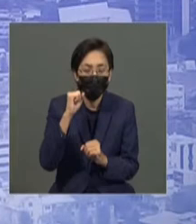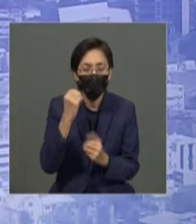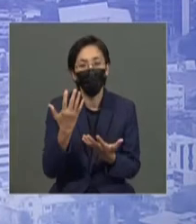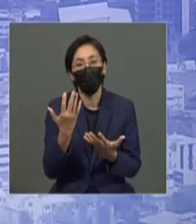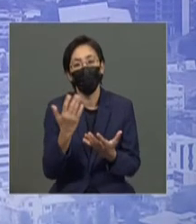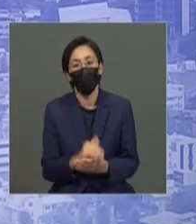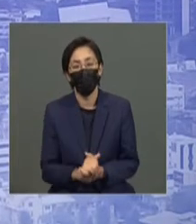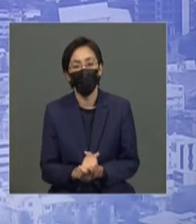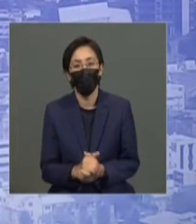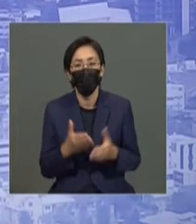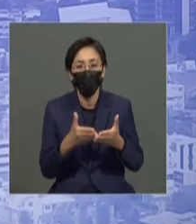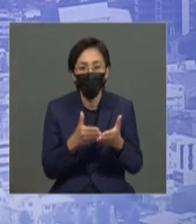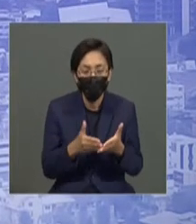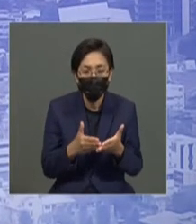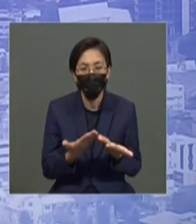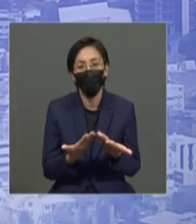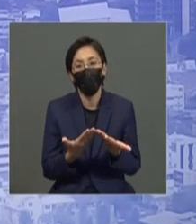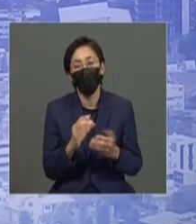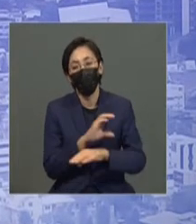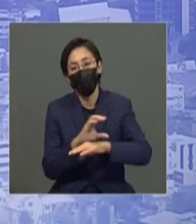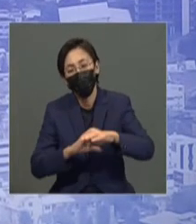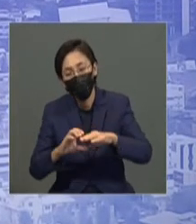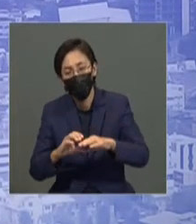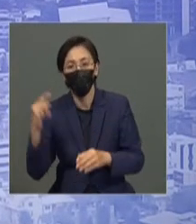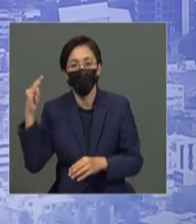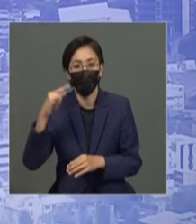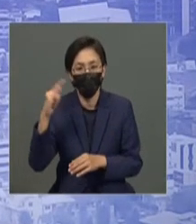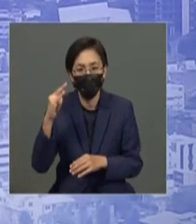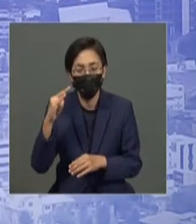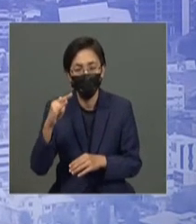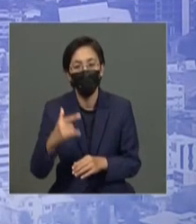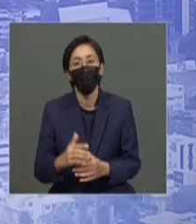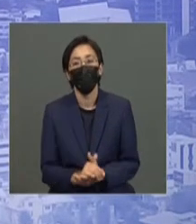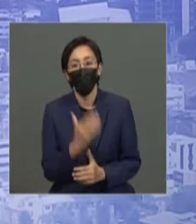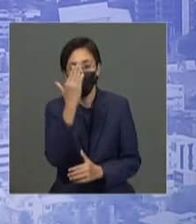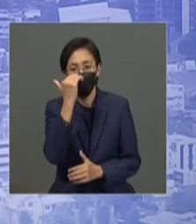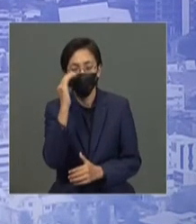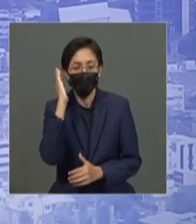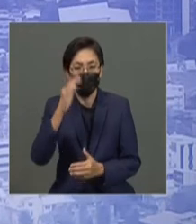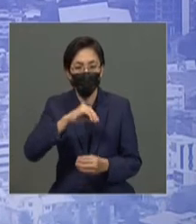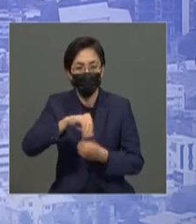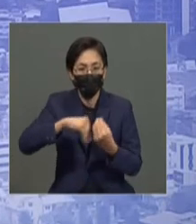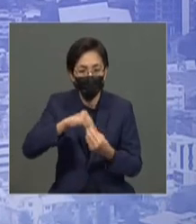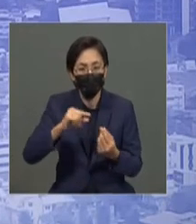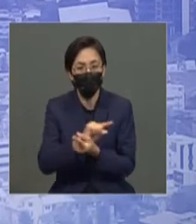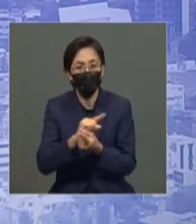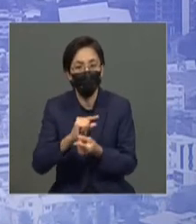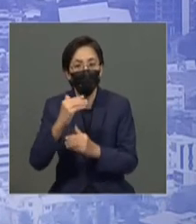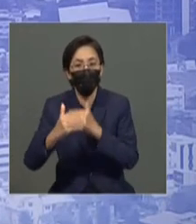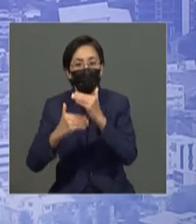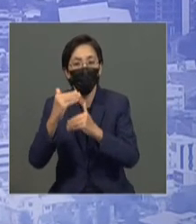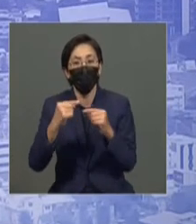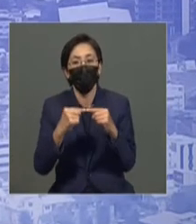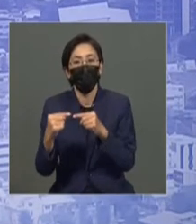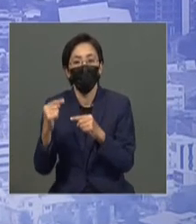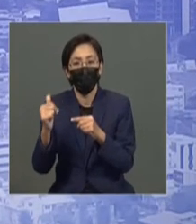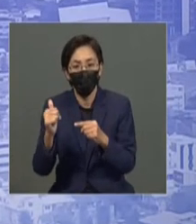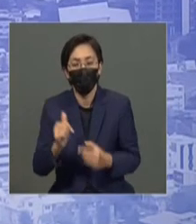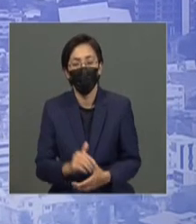ไม่ว่าจะเป็นเรือรถเครื่องบินทั้งนี้ก็เพื่อการขับเคลื่อนเศรษฐกิจและสังคมนะคะเพราะฉ